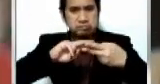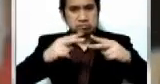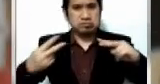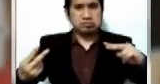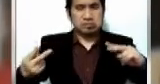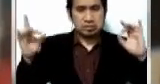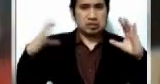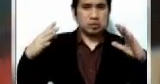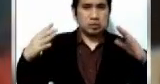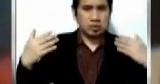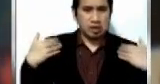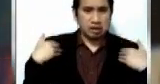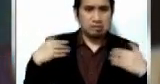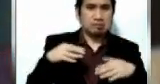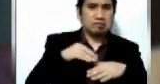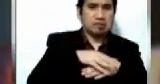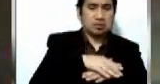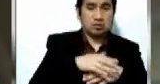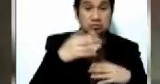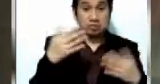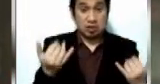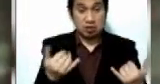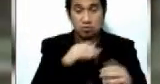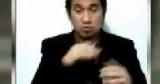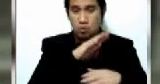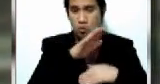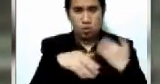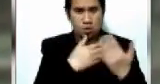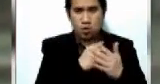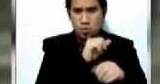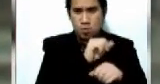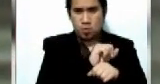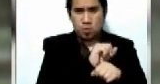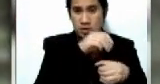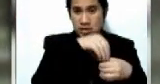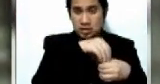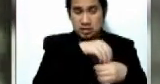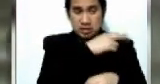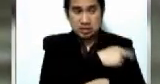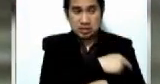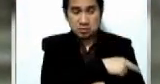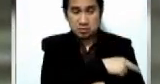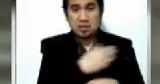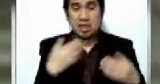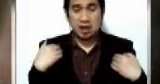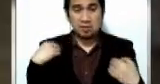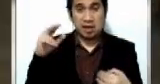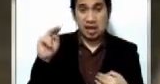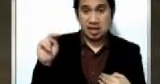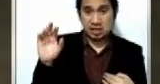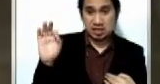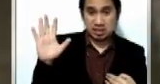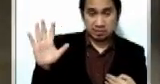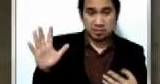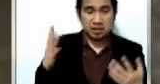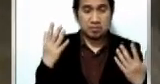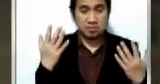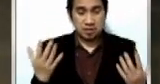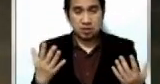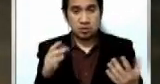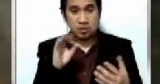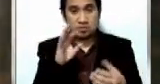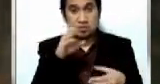lahat ng mga nagtatrabaho sa ospital kailangan naka-N95. Ikaw naman ay nasa COVID wards, ile-level up mo ba yan,